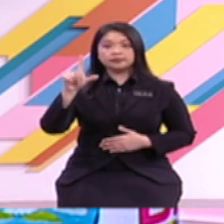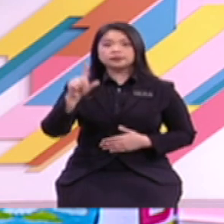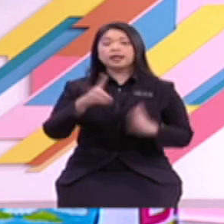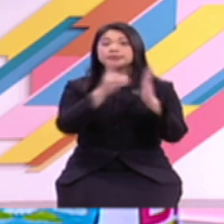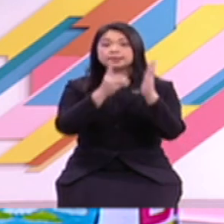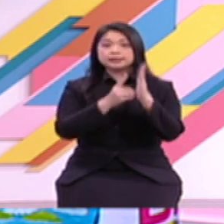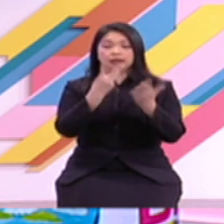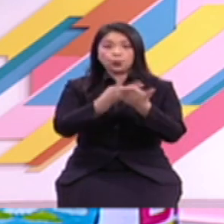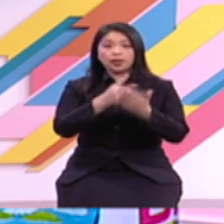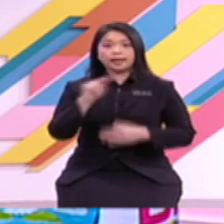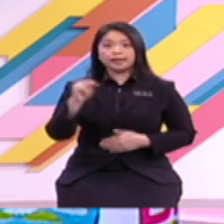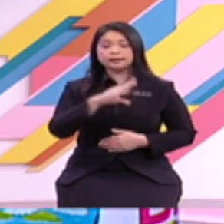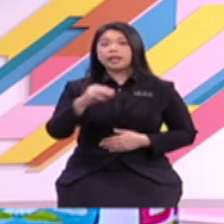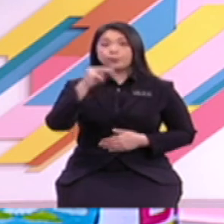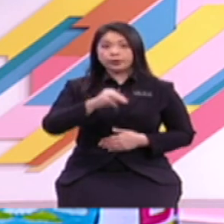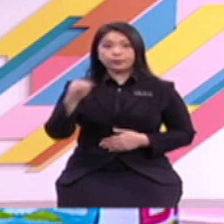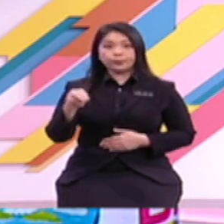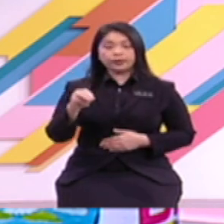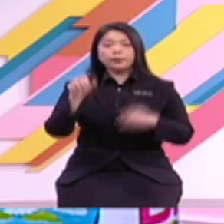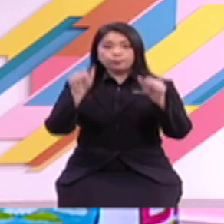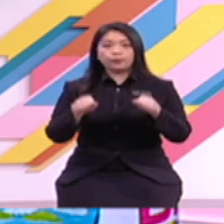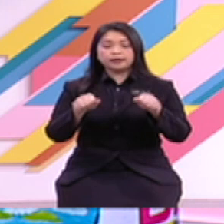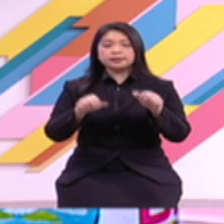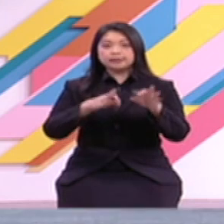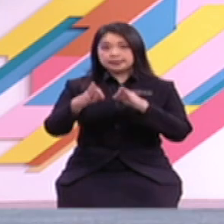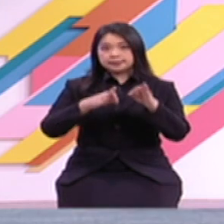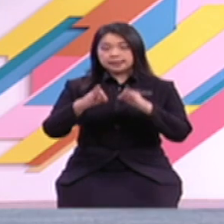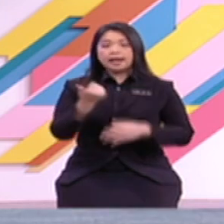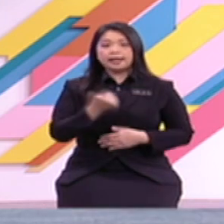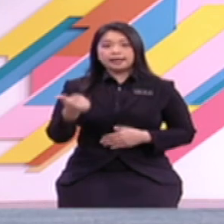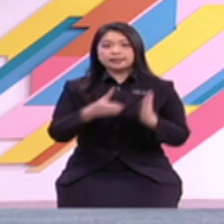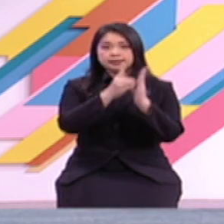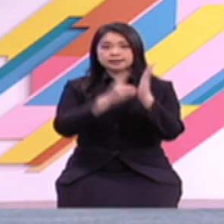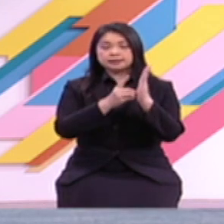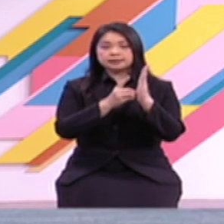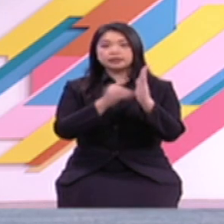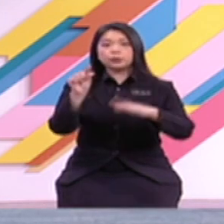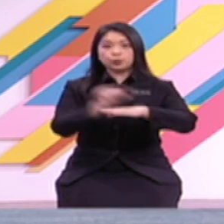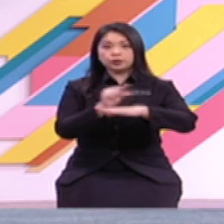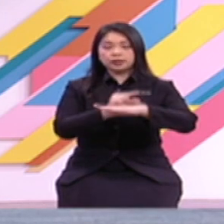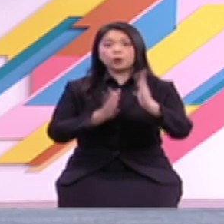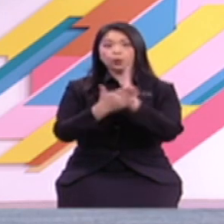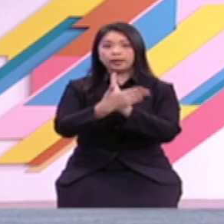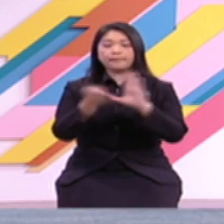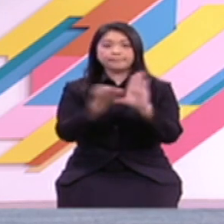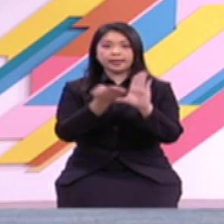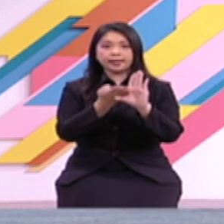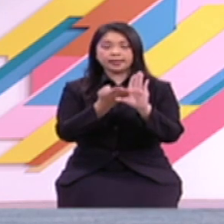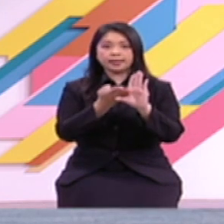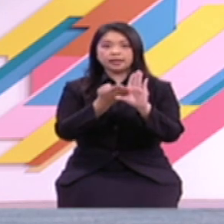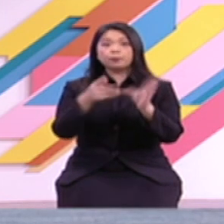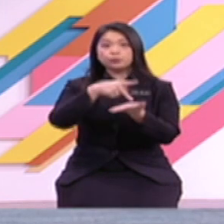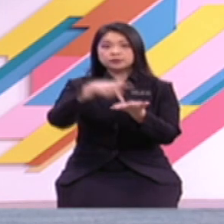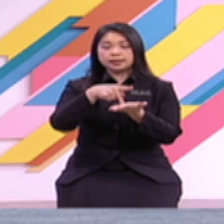keuangan dan juga murid-murid boleh menjelaskan alat dasar keuangan yang digunakan oleh bank pusat untuk mengawal